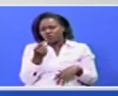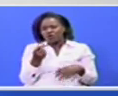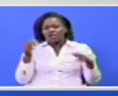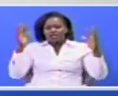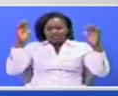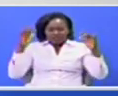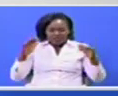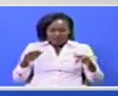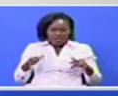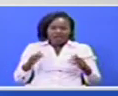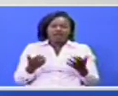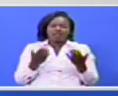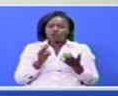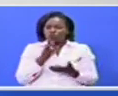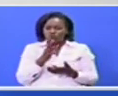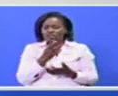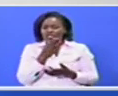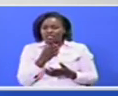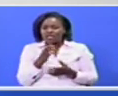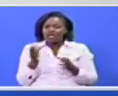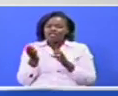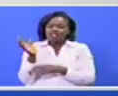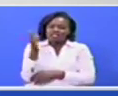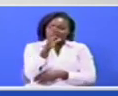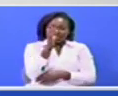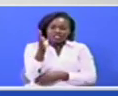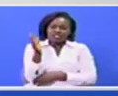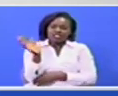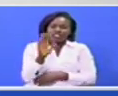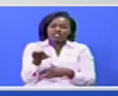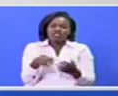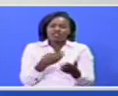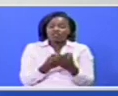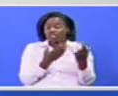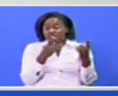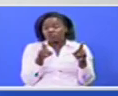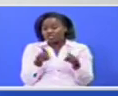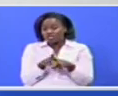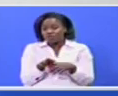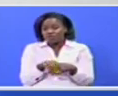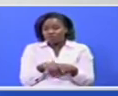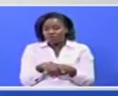mingine imeanguka na vitu kama hivi. Katika kipindi hiki ambacho tulichonacho, je, tutarajie mambo kama hayo?